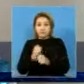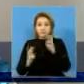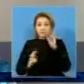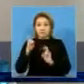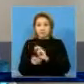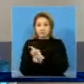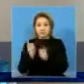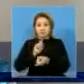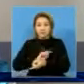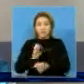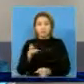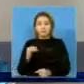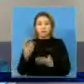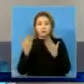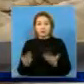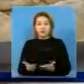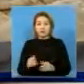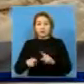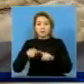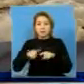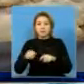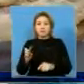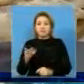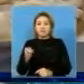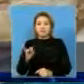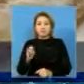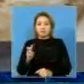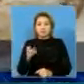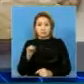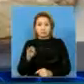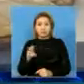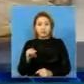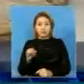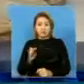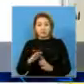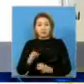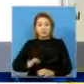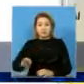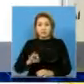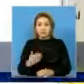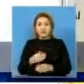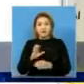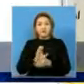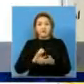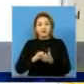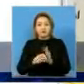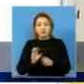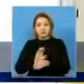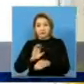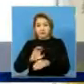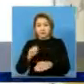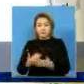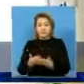айналдырған Айнұр Есеналиева бүгінде бауырластар, Сазды, оңтүстік батыс, жаңа қоныс елді мекендерін жартылай фабрикат өнімдермен қамтып